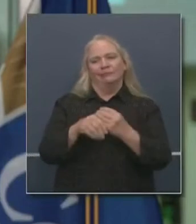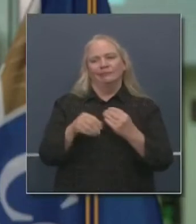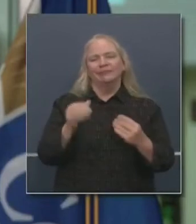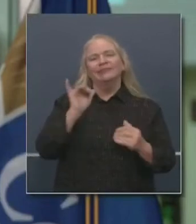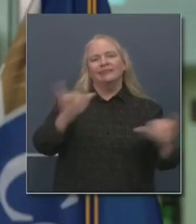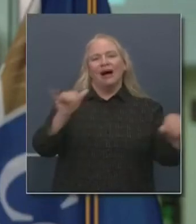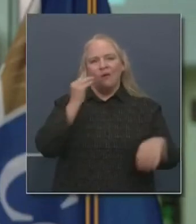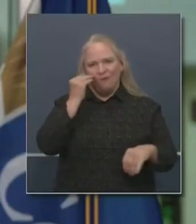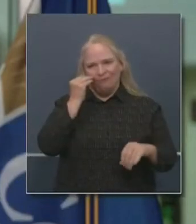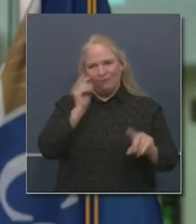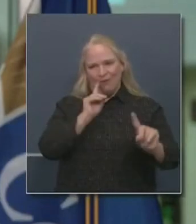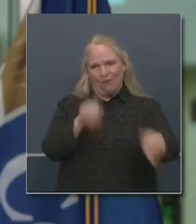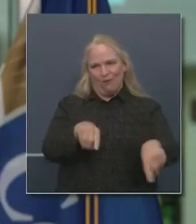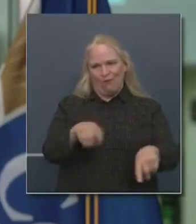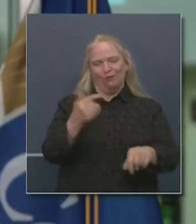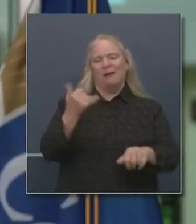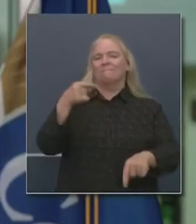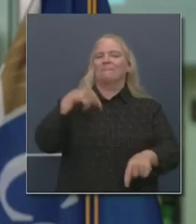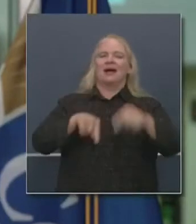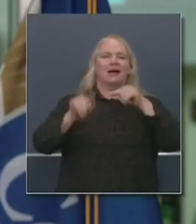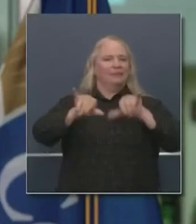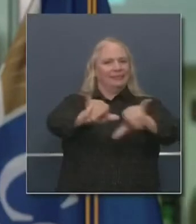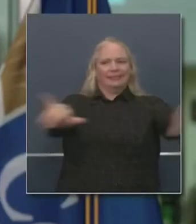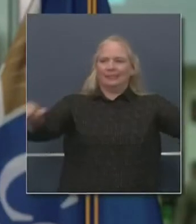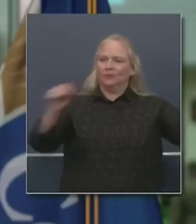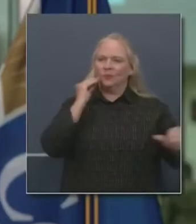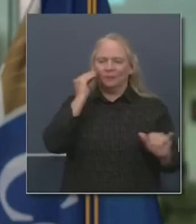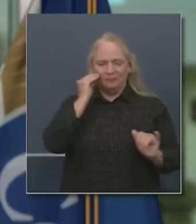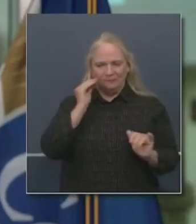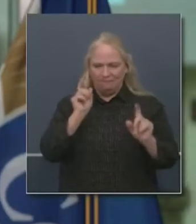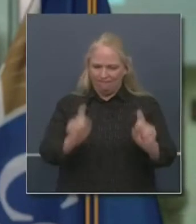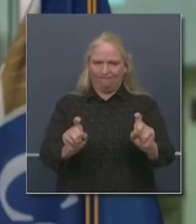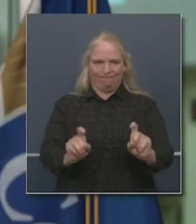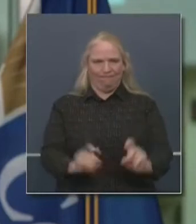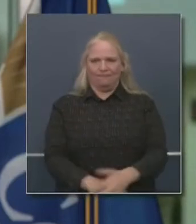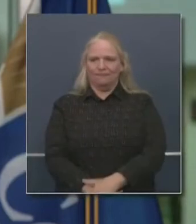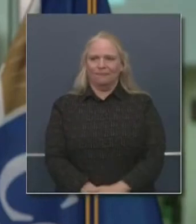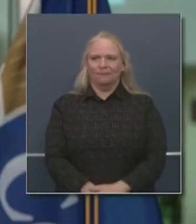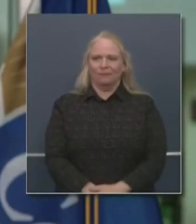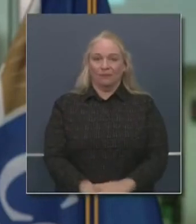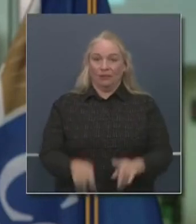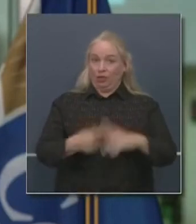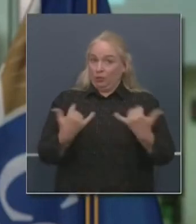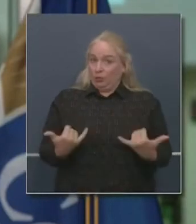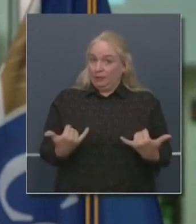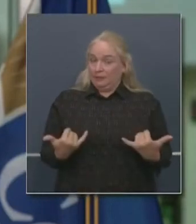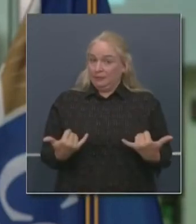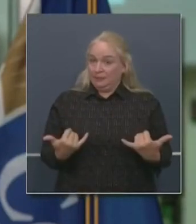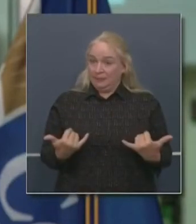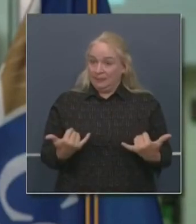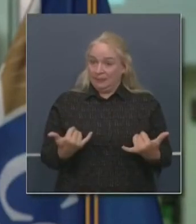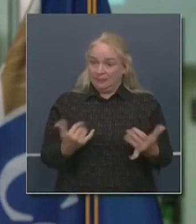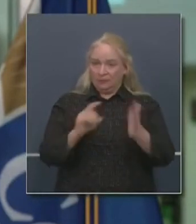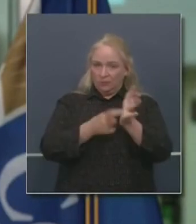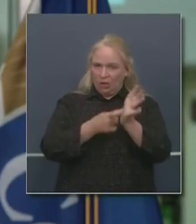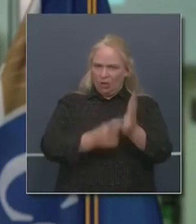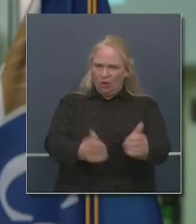nous annonçons des actions supplémentaires à l'échelle de l'État. Nous exigeons que tous les comtés mettent fin à leurs activités dans les secteurs